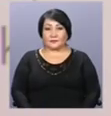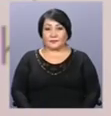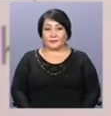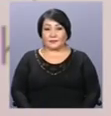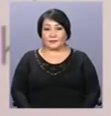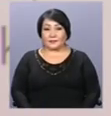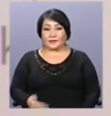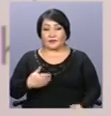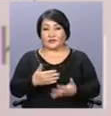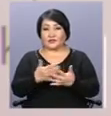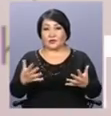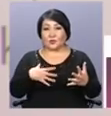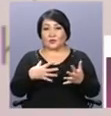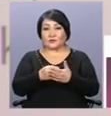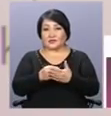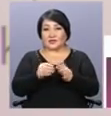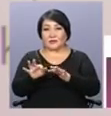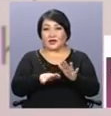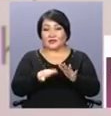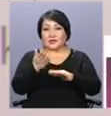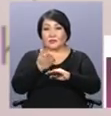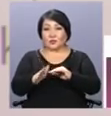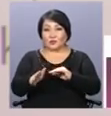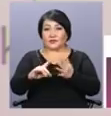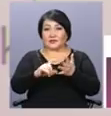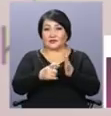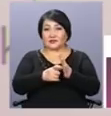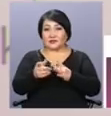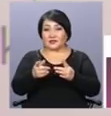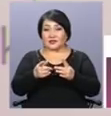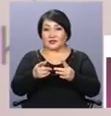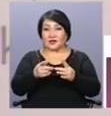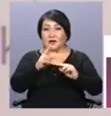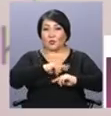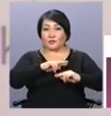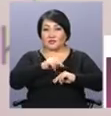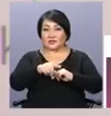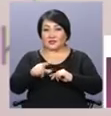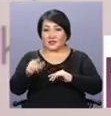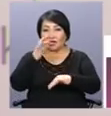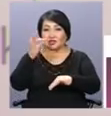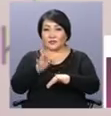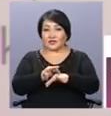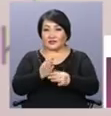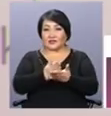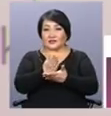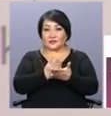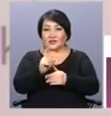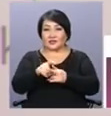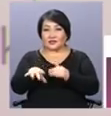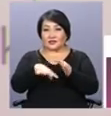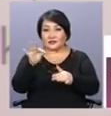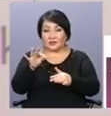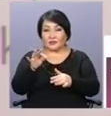Біз өзіміздің жаңа операциондық бөлімден бөлімшелерімізден не құрылыменді тәжірибелі қызметкерлерімізді таңдап, сол әр